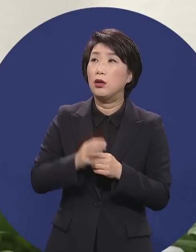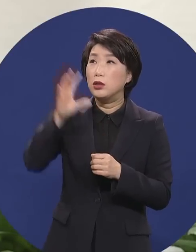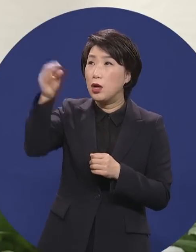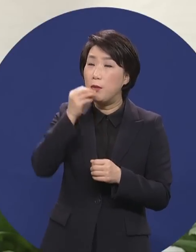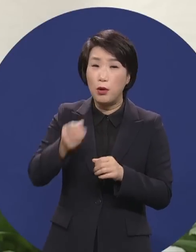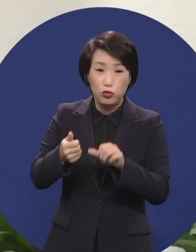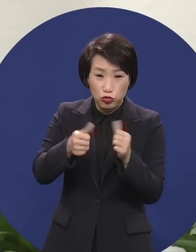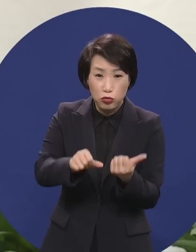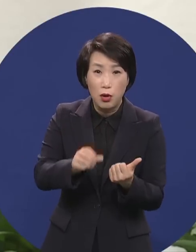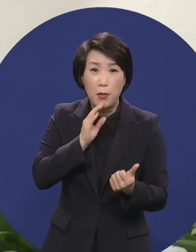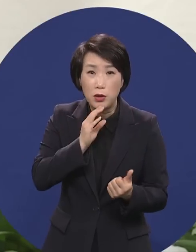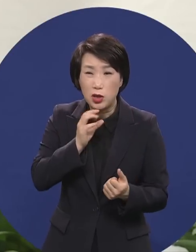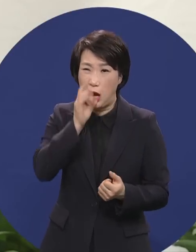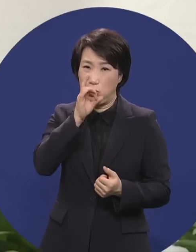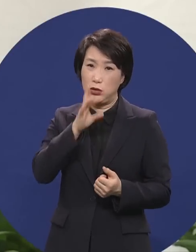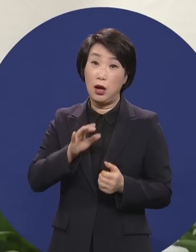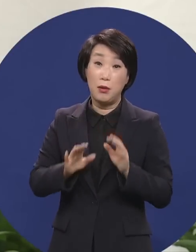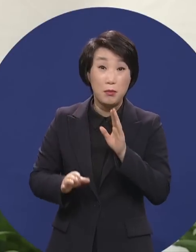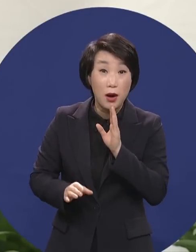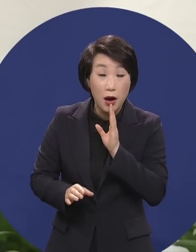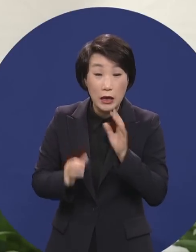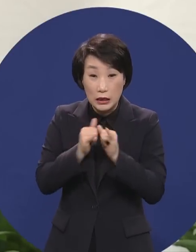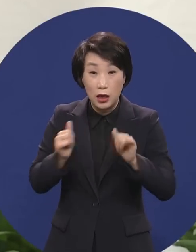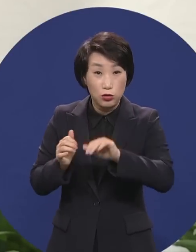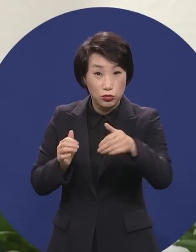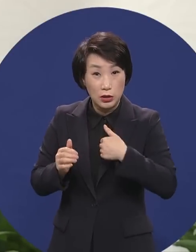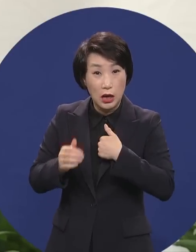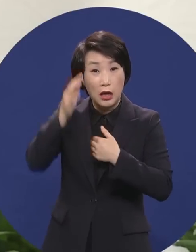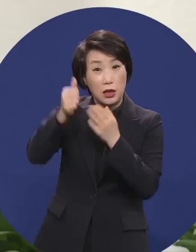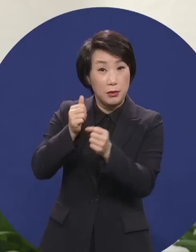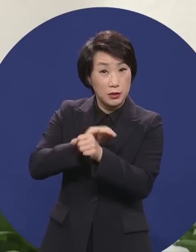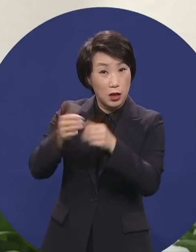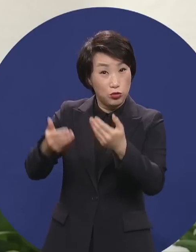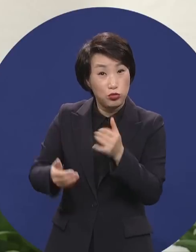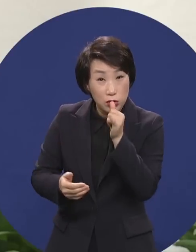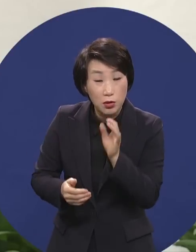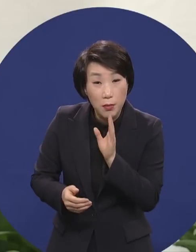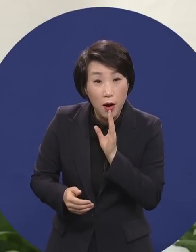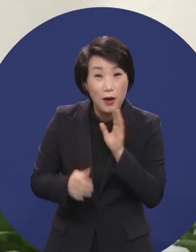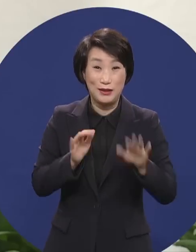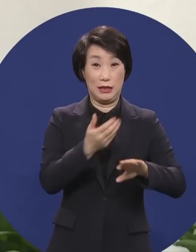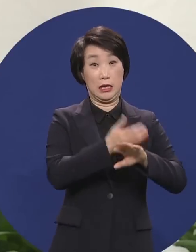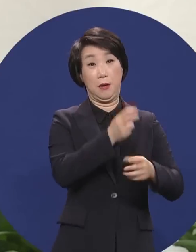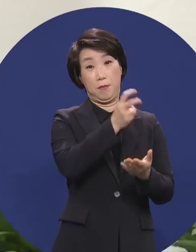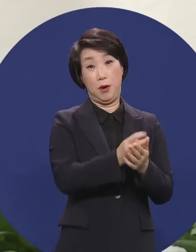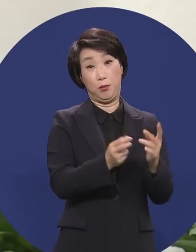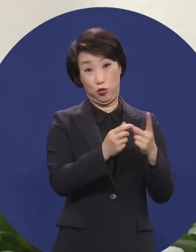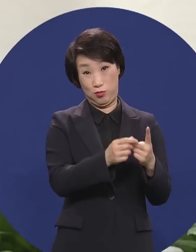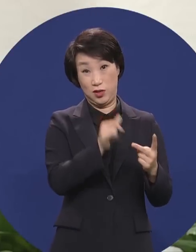없는 인간에 대한 사랑. 그런데 또 하나의 법이 뭐냐?